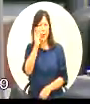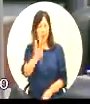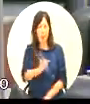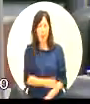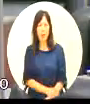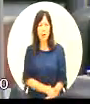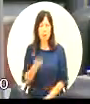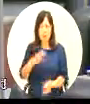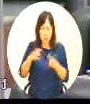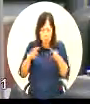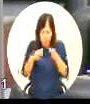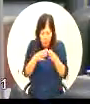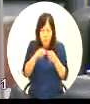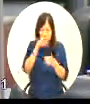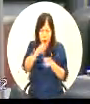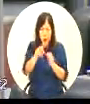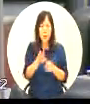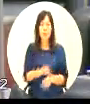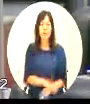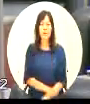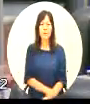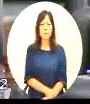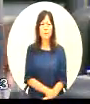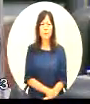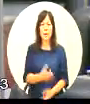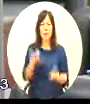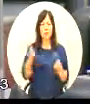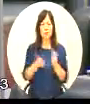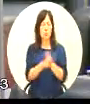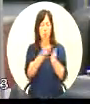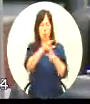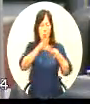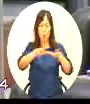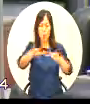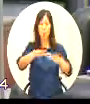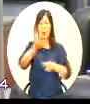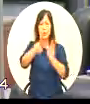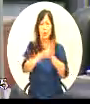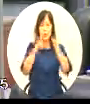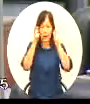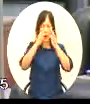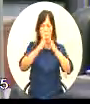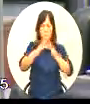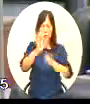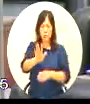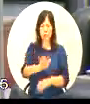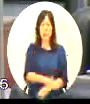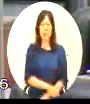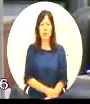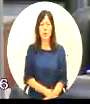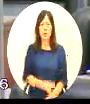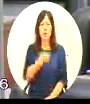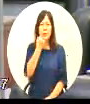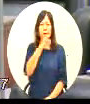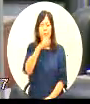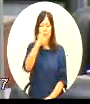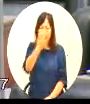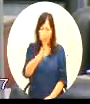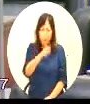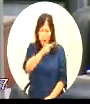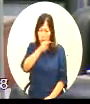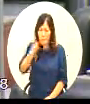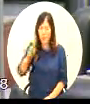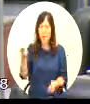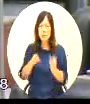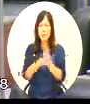再缩小来看，哇，还是很丰富哎，布满了整个我们的高雄市。可是我们逐渐看到，好像